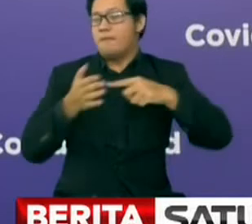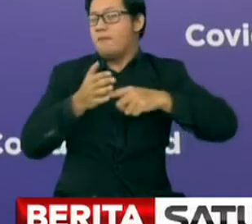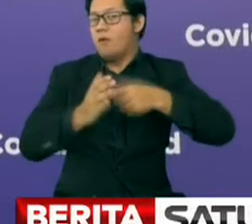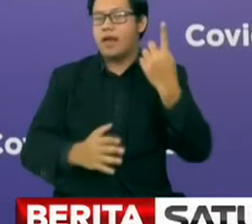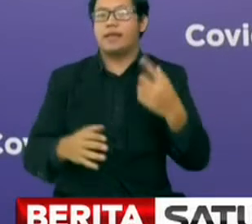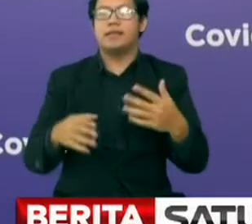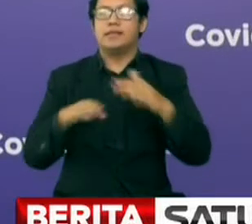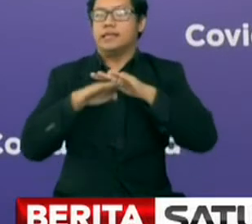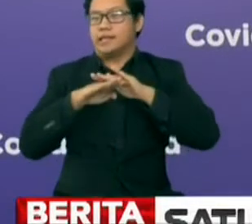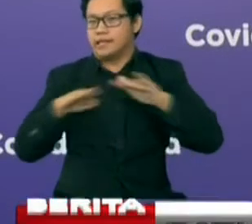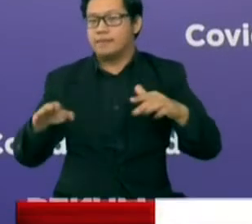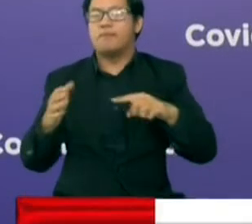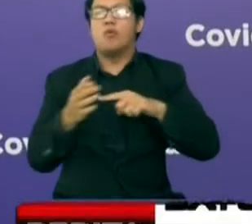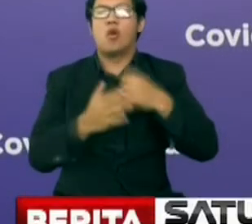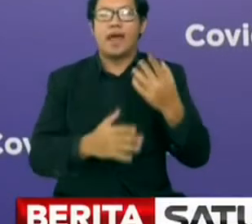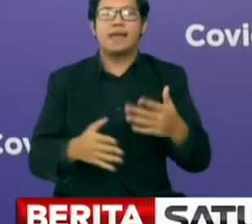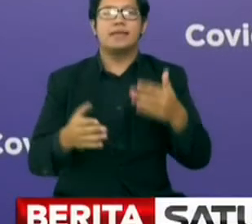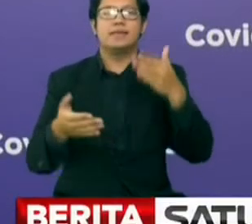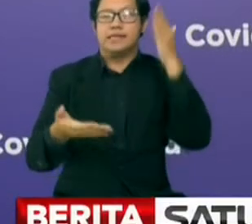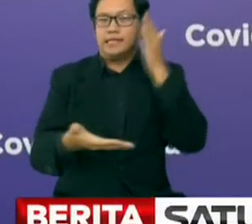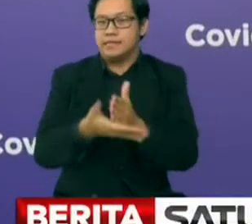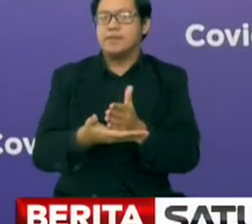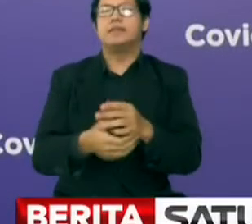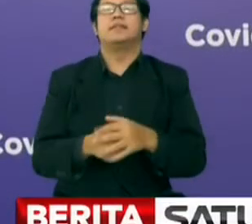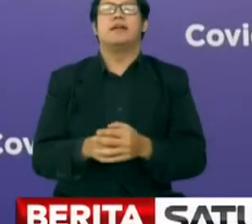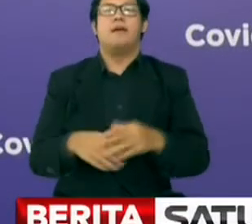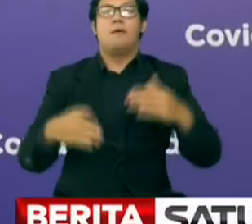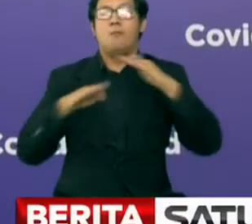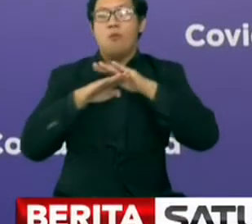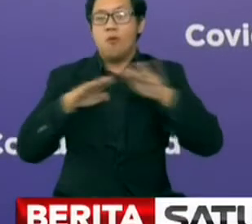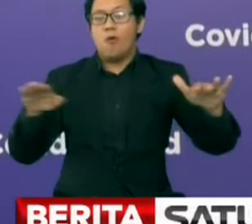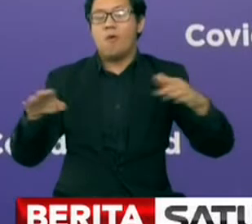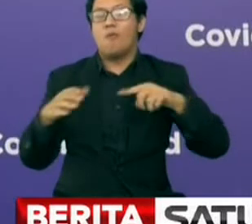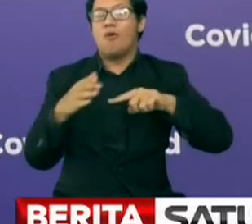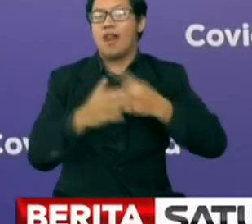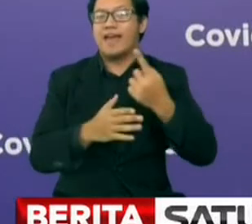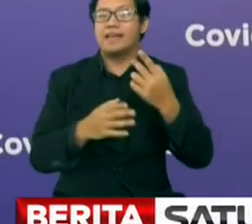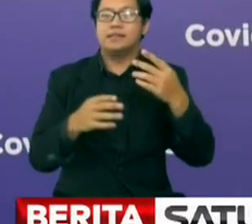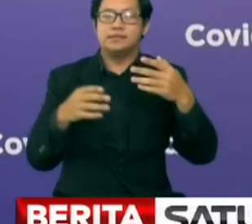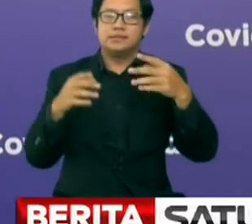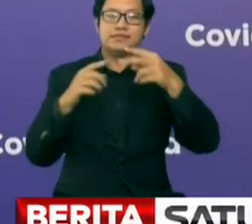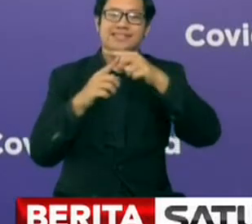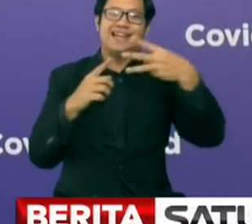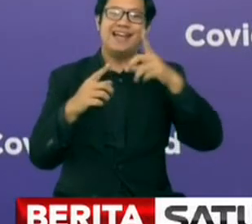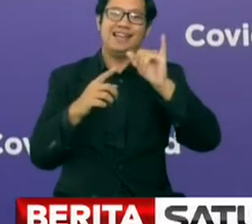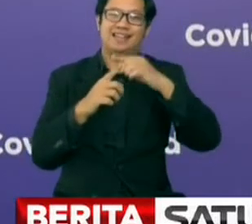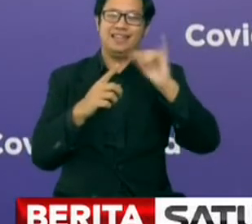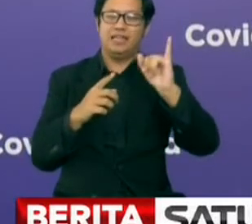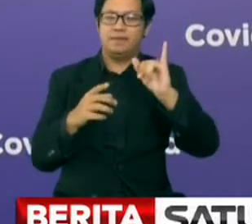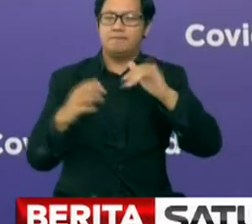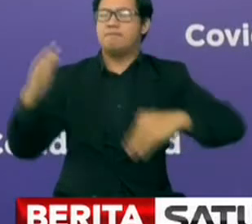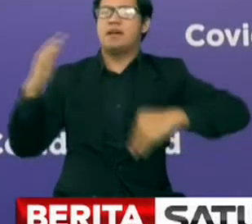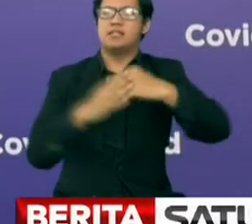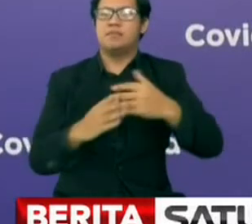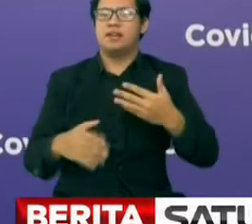tertib mulai disiplin mulai dengan teliti memaksimalkan apa yang